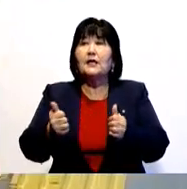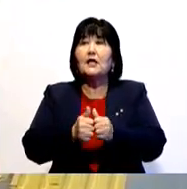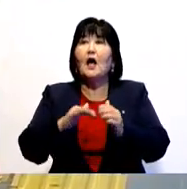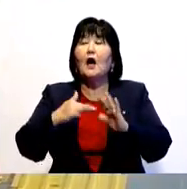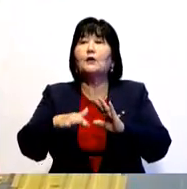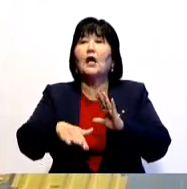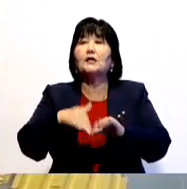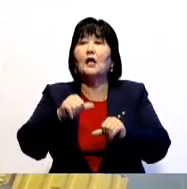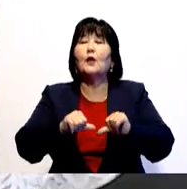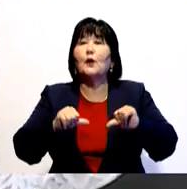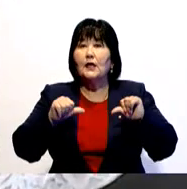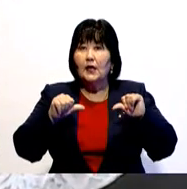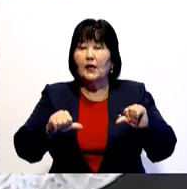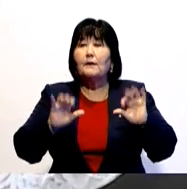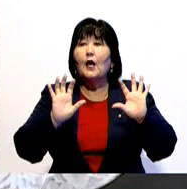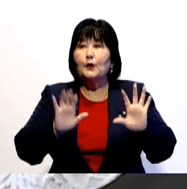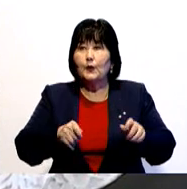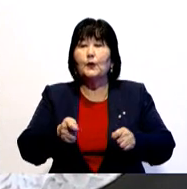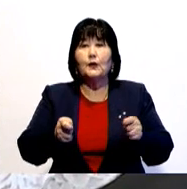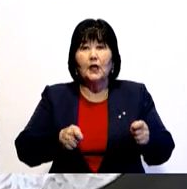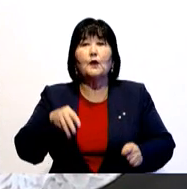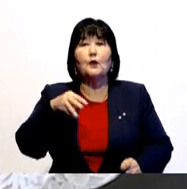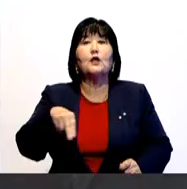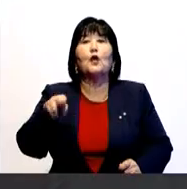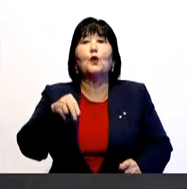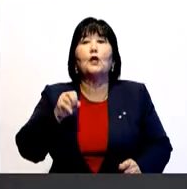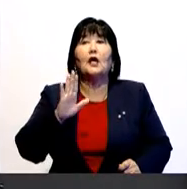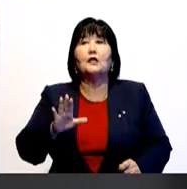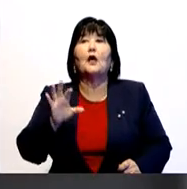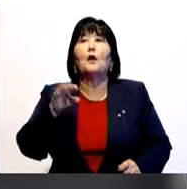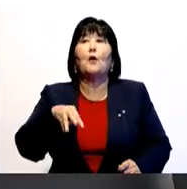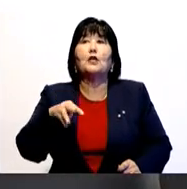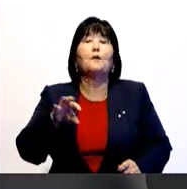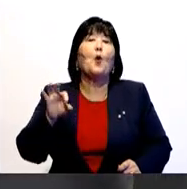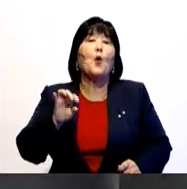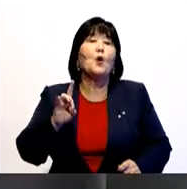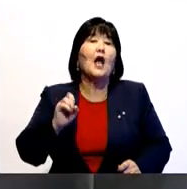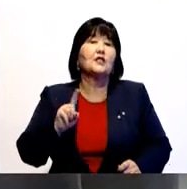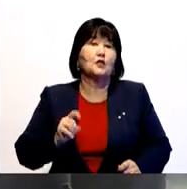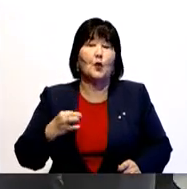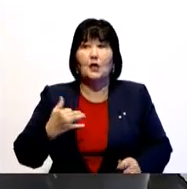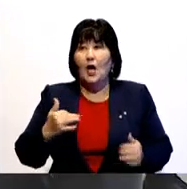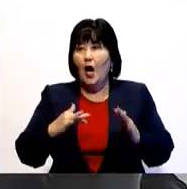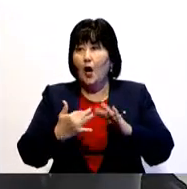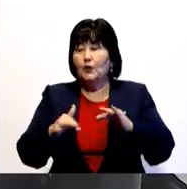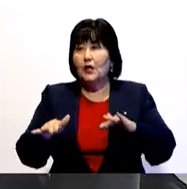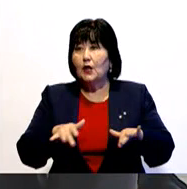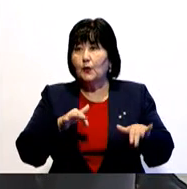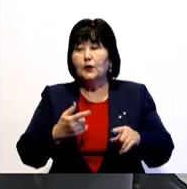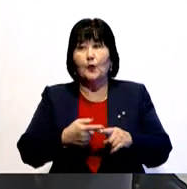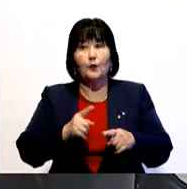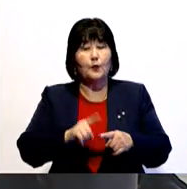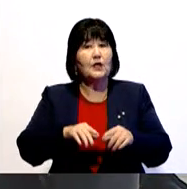аудандық сайлау комиссиясының төрағасы Молдабек Дулатов тұр. Молдабек Оразбекұлы. Қазір ауданда өтіп жатқан